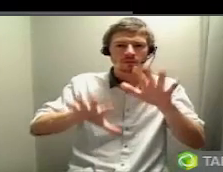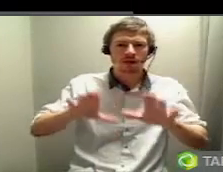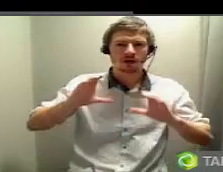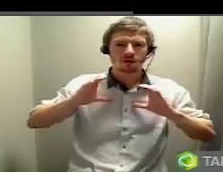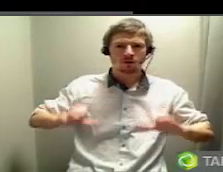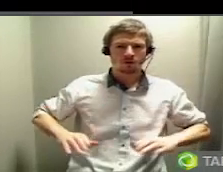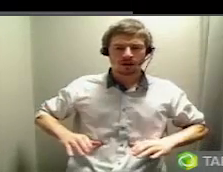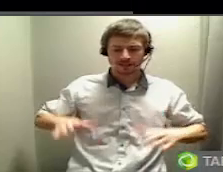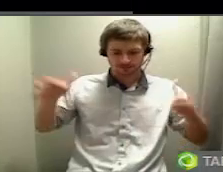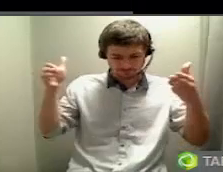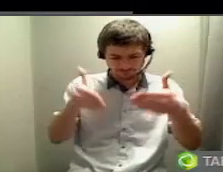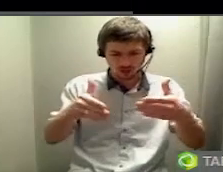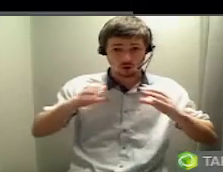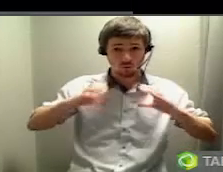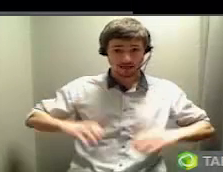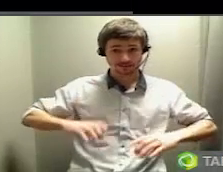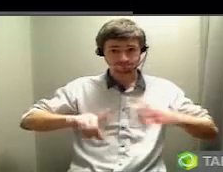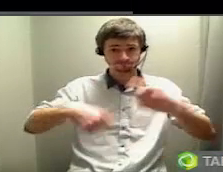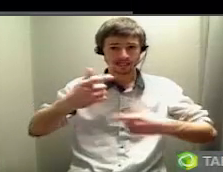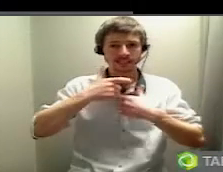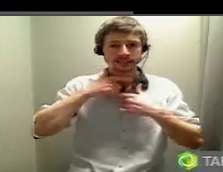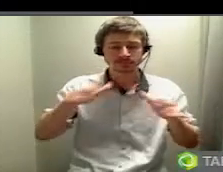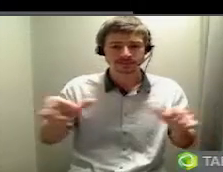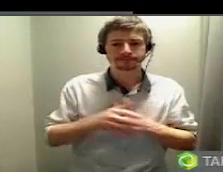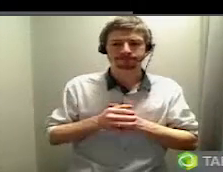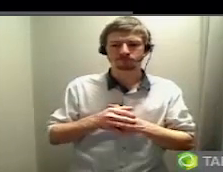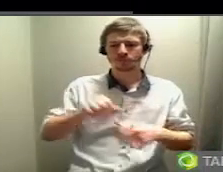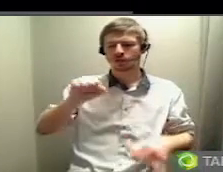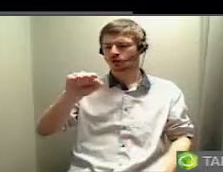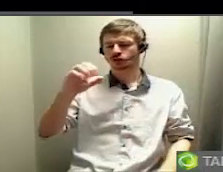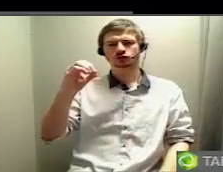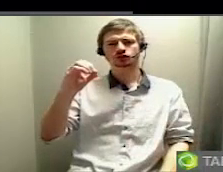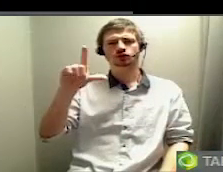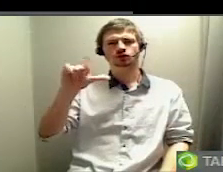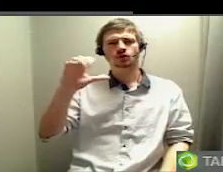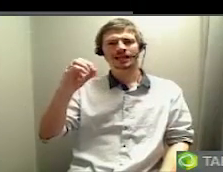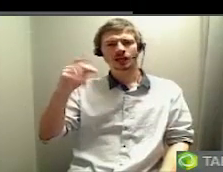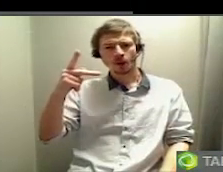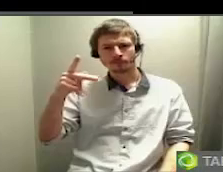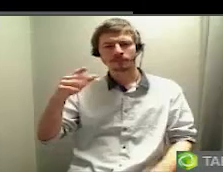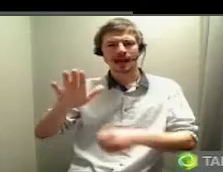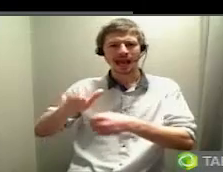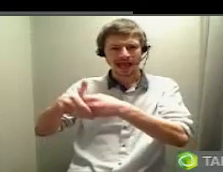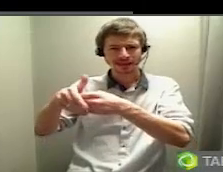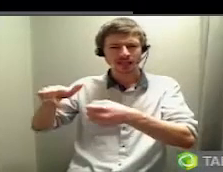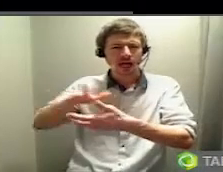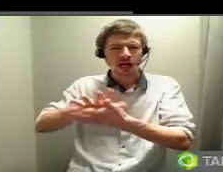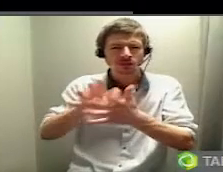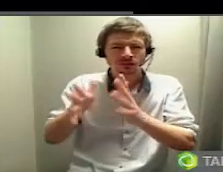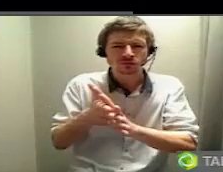collèges. Et apparemment, Solicop Aide devient, c'est une association, je crois, hein, de mots, solidarité, copains.